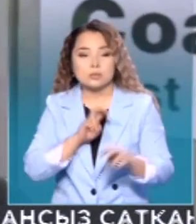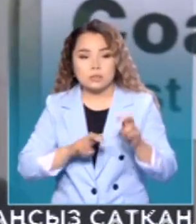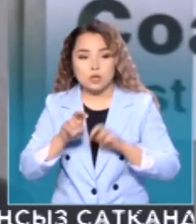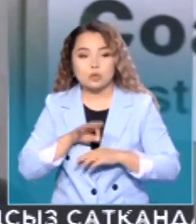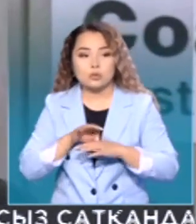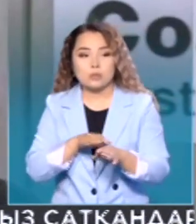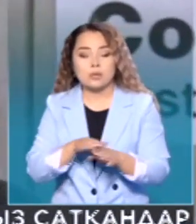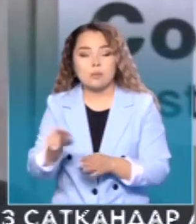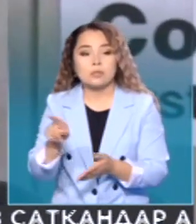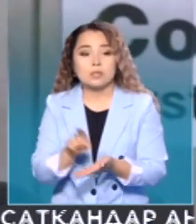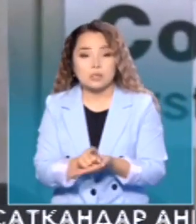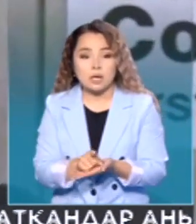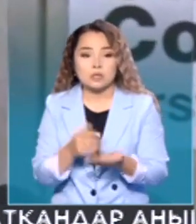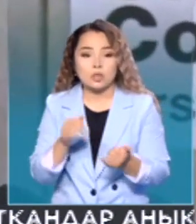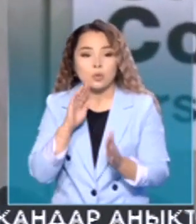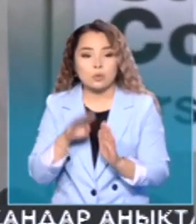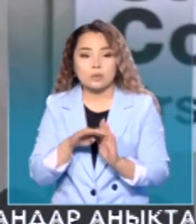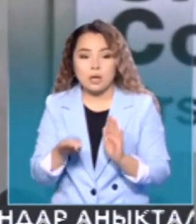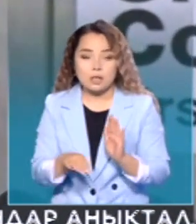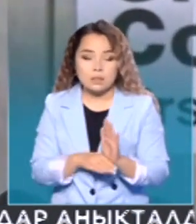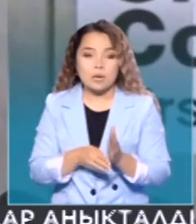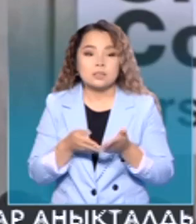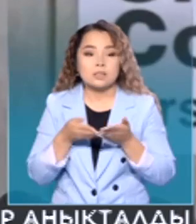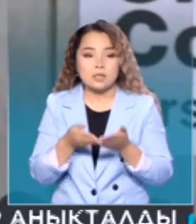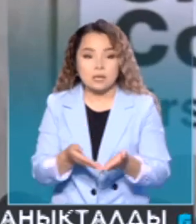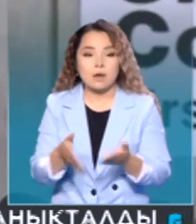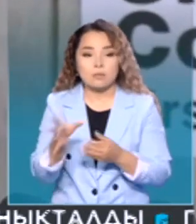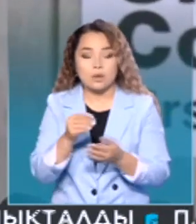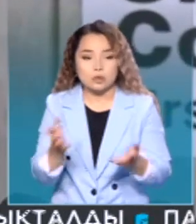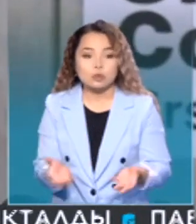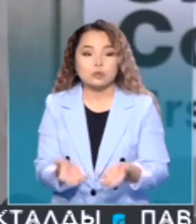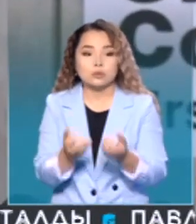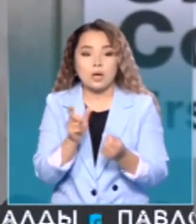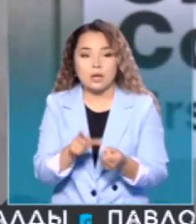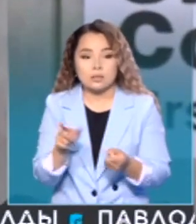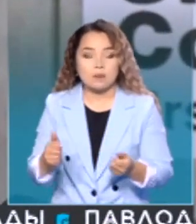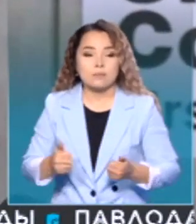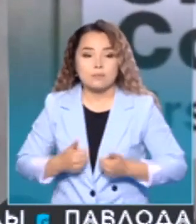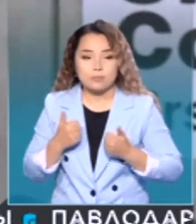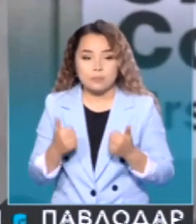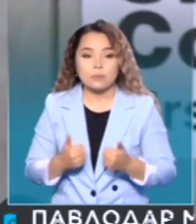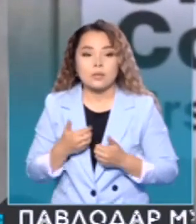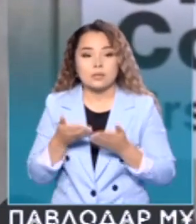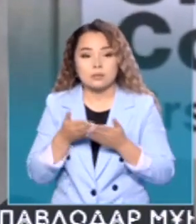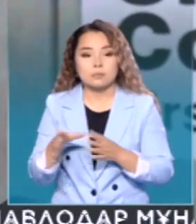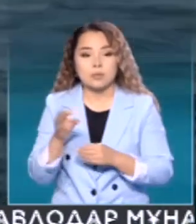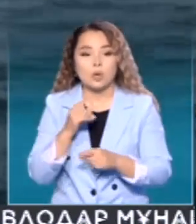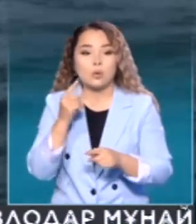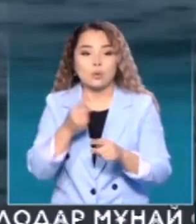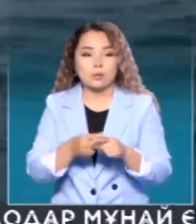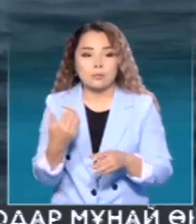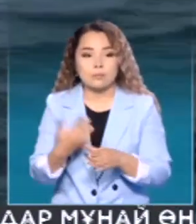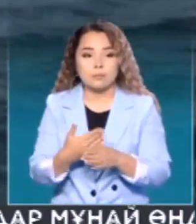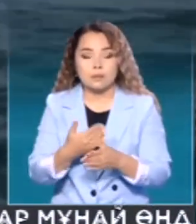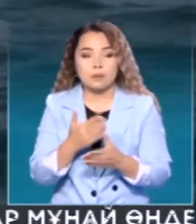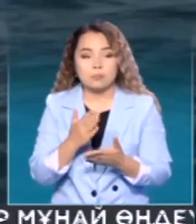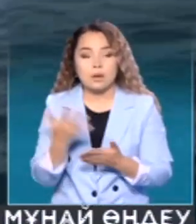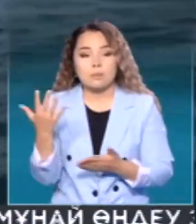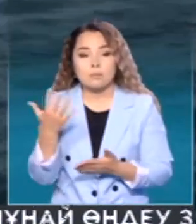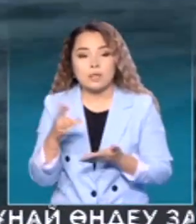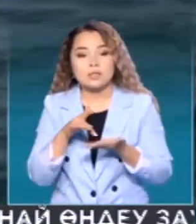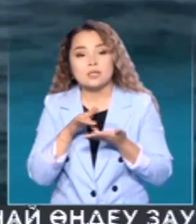жүргізу міндеті тұр. Суасты кемесін тауып борттағы адамдарды құтқару үшін қолда бар барлық кемені қосып жатырмыз. Биылғы